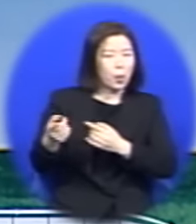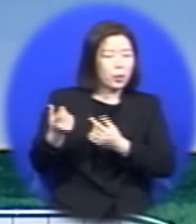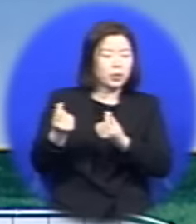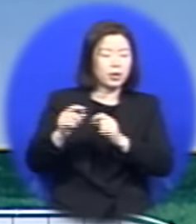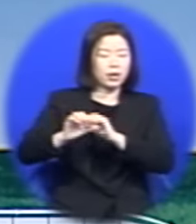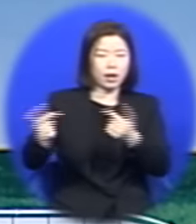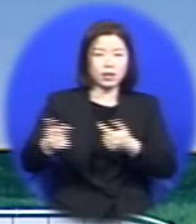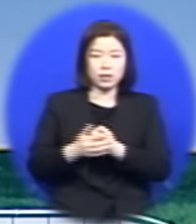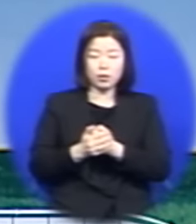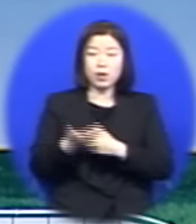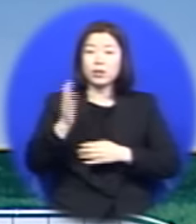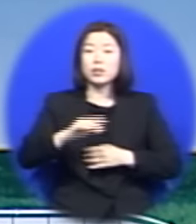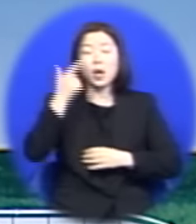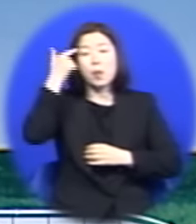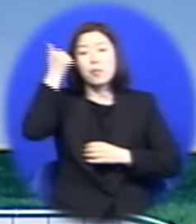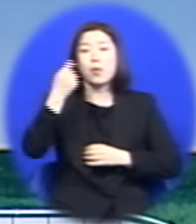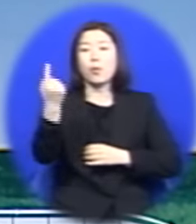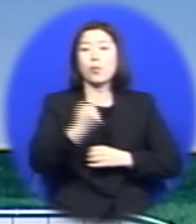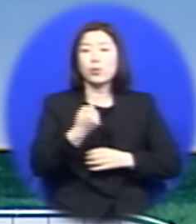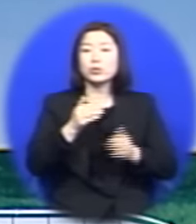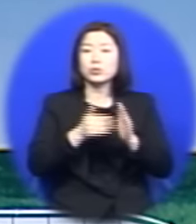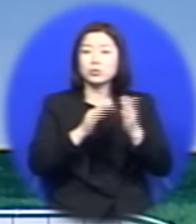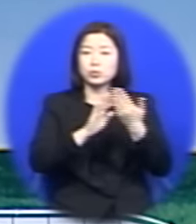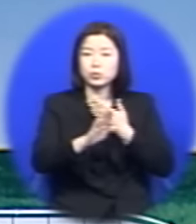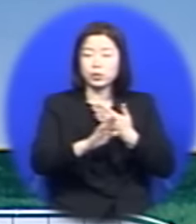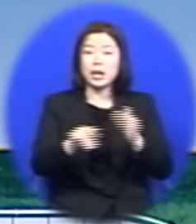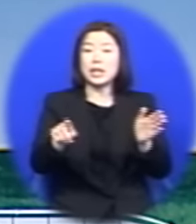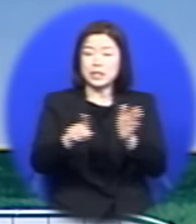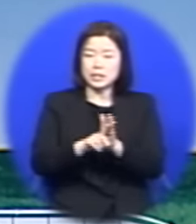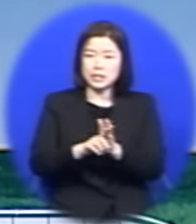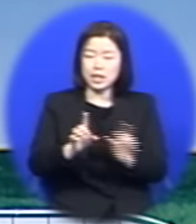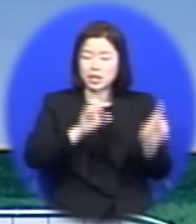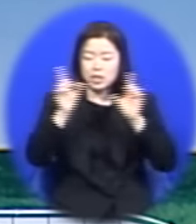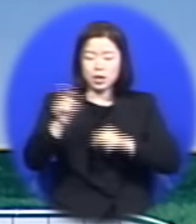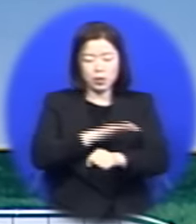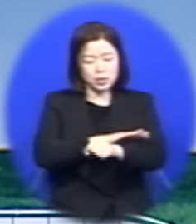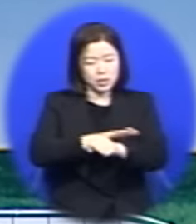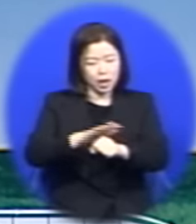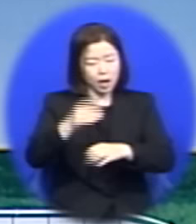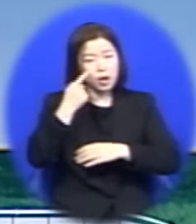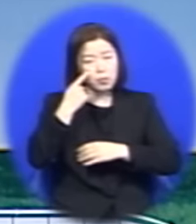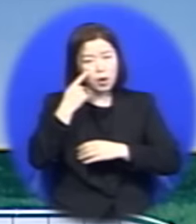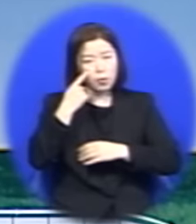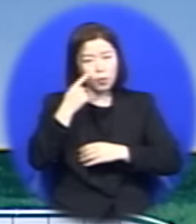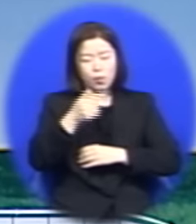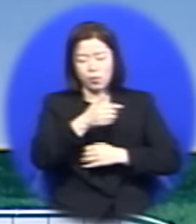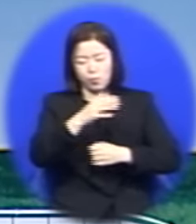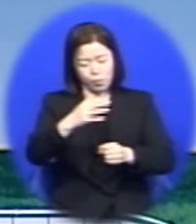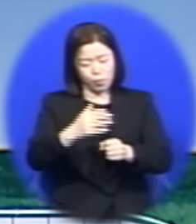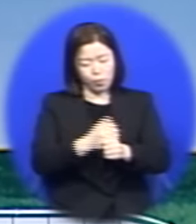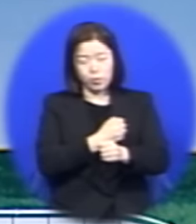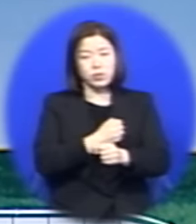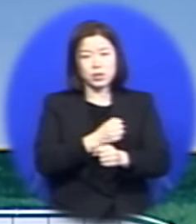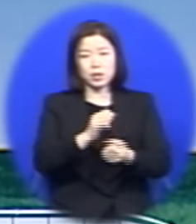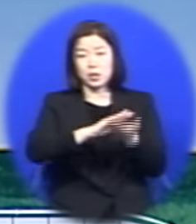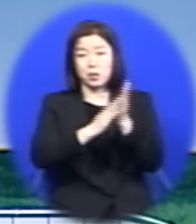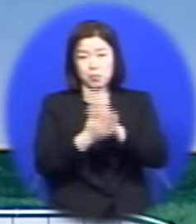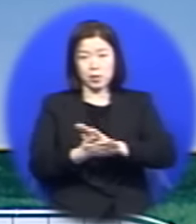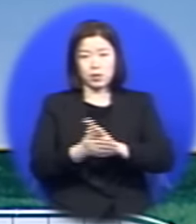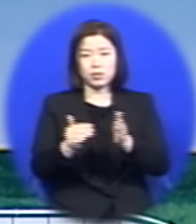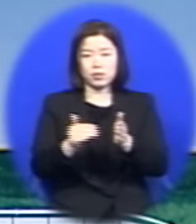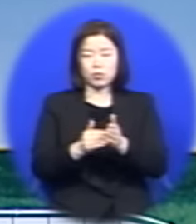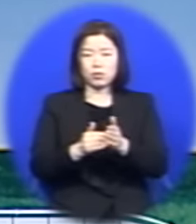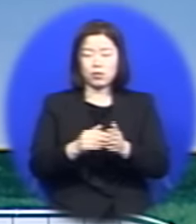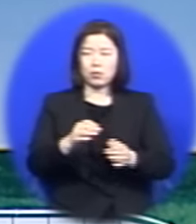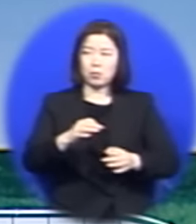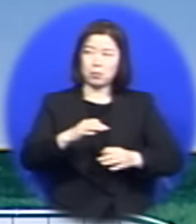않으셨습니다. 그런데 목사님 오시고 난 다음에 신앙생활 제대로 해보시려고 굉장히 많이 변하셨습니다. 깜짝